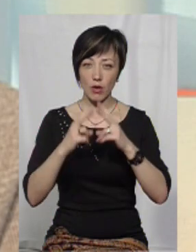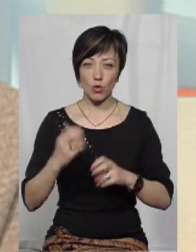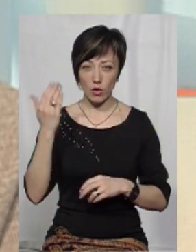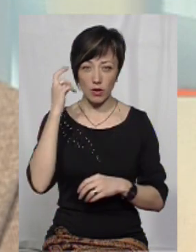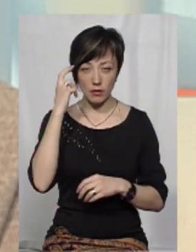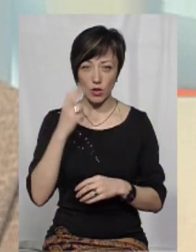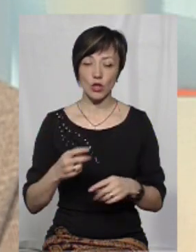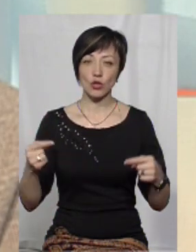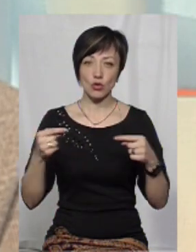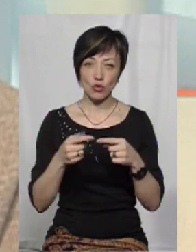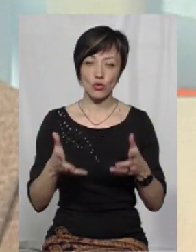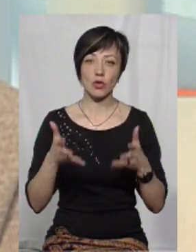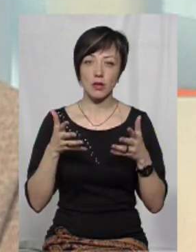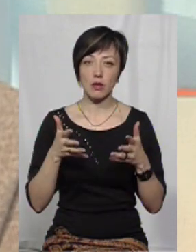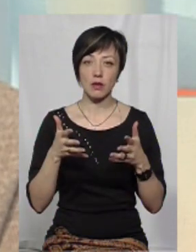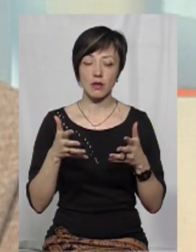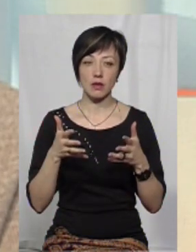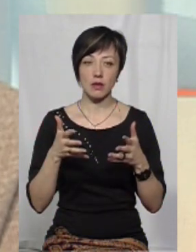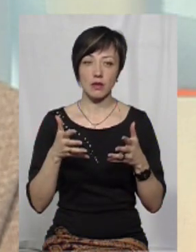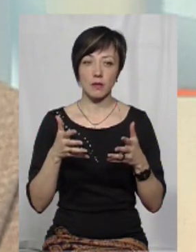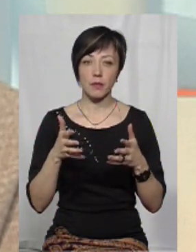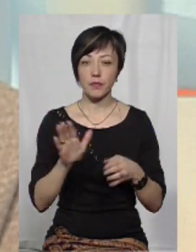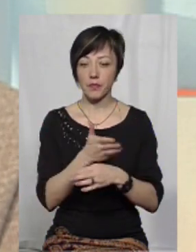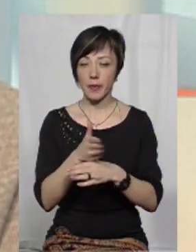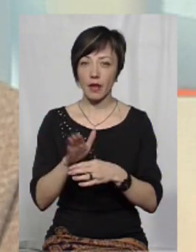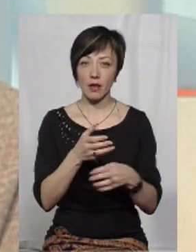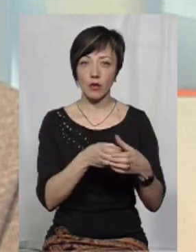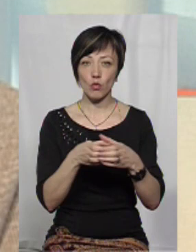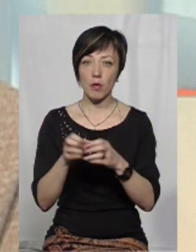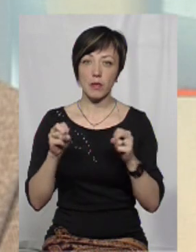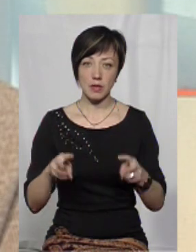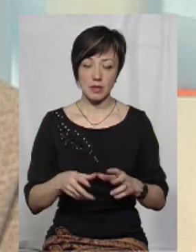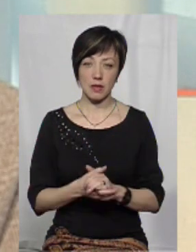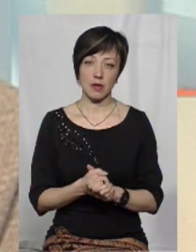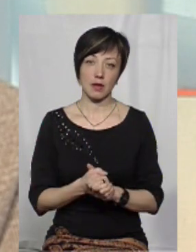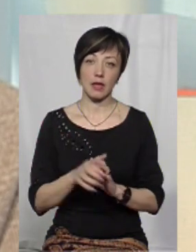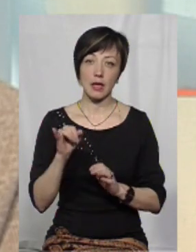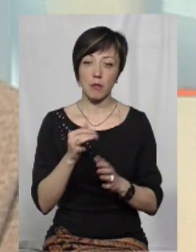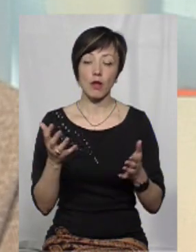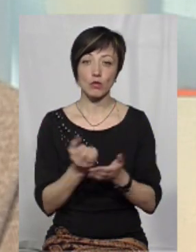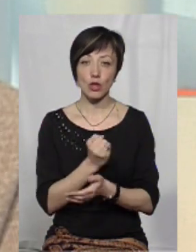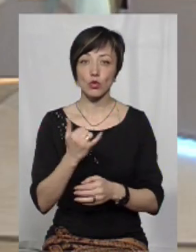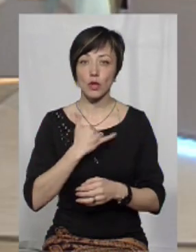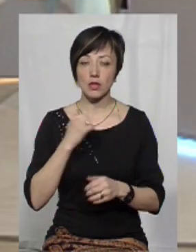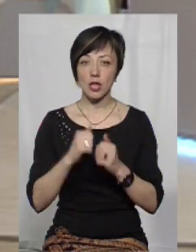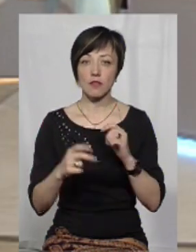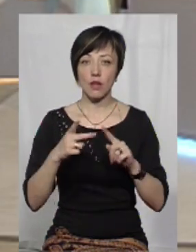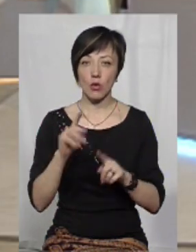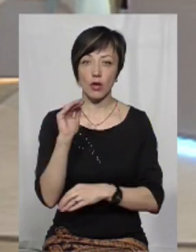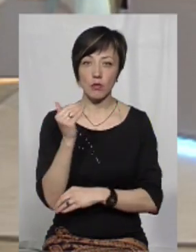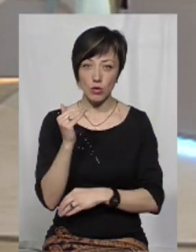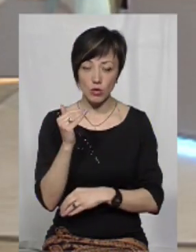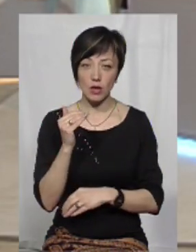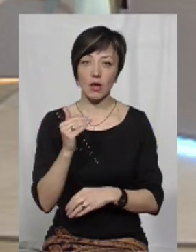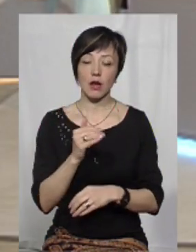Ахмадета четко рандомизировать детей по группам риска. И получается, что у нас каждый второй ребенок